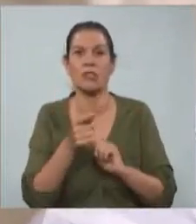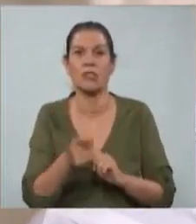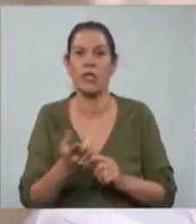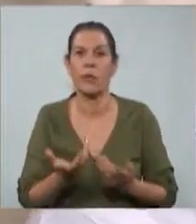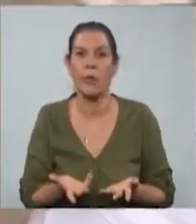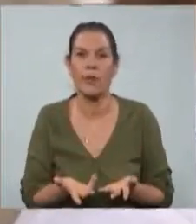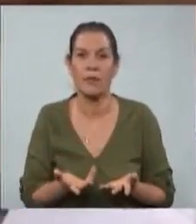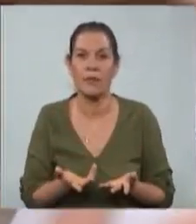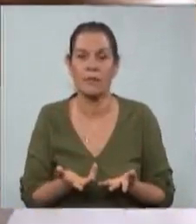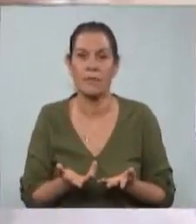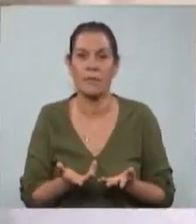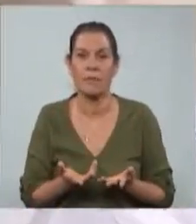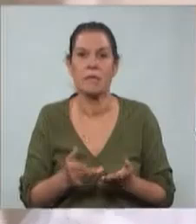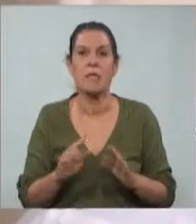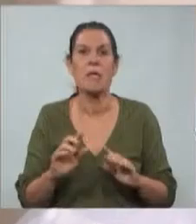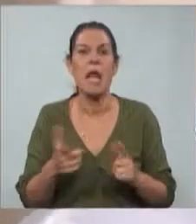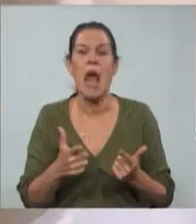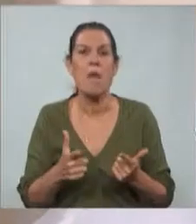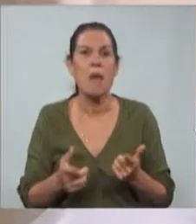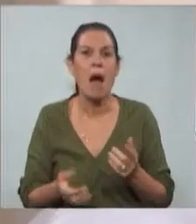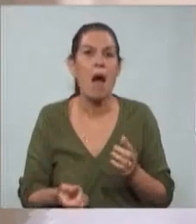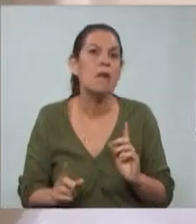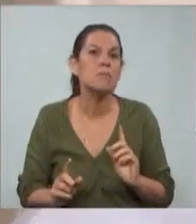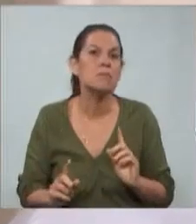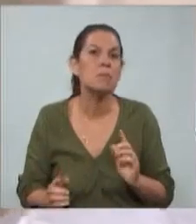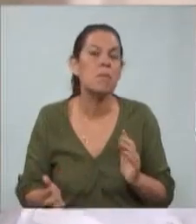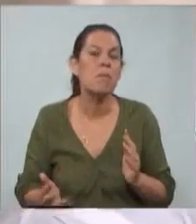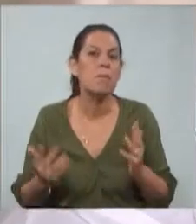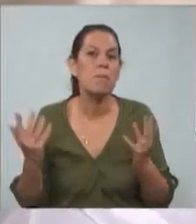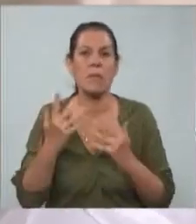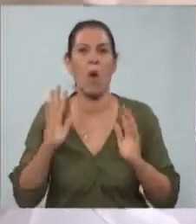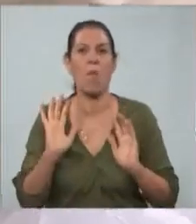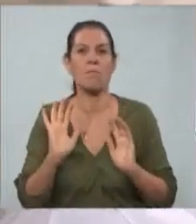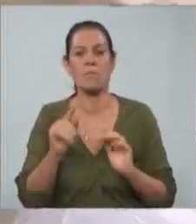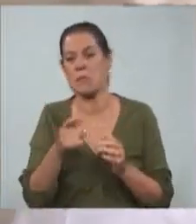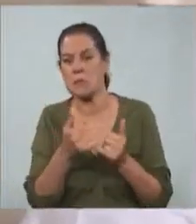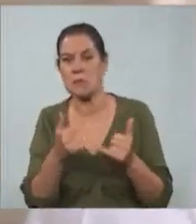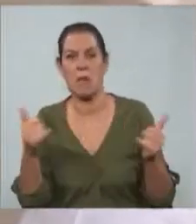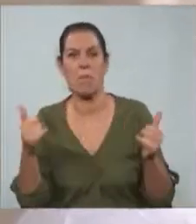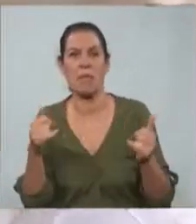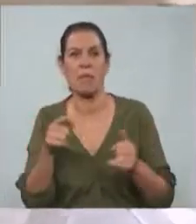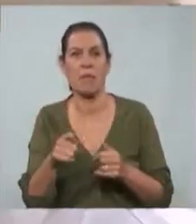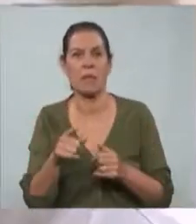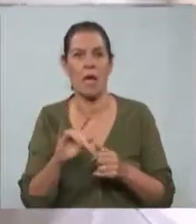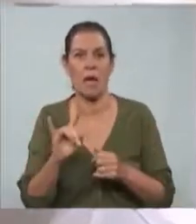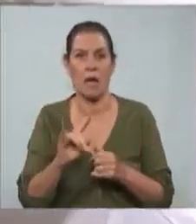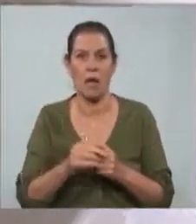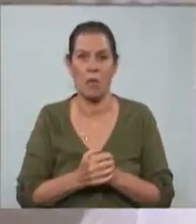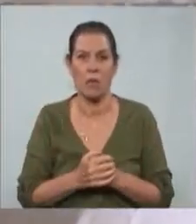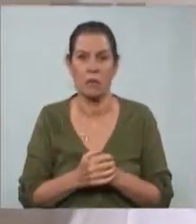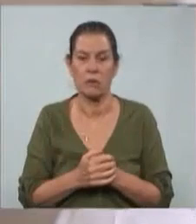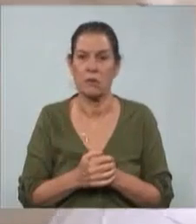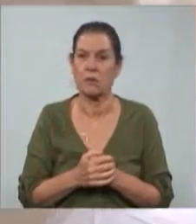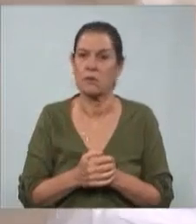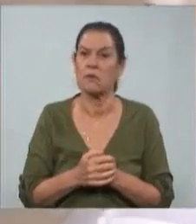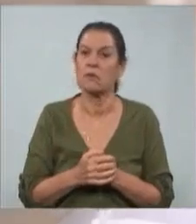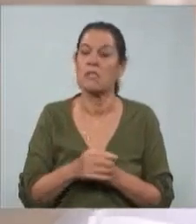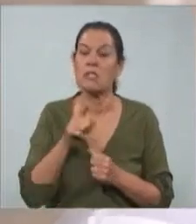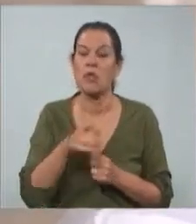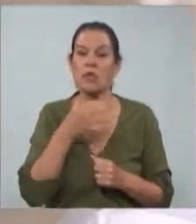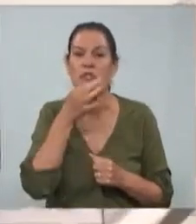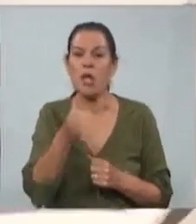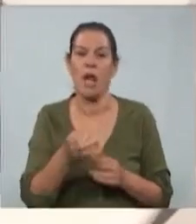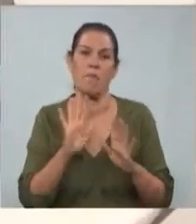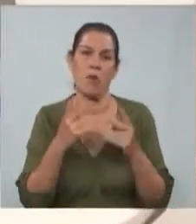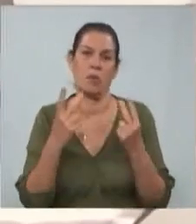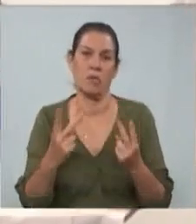אותם חלבונים לא תקינים שידביקו וכן הלאה ויגרמו למחלה. כאילו מה, טריגר? בדיוק, וזו שאלה מאוד מאוד חשובה